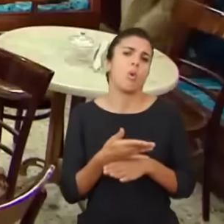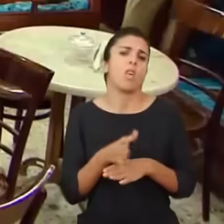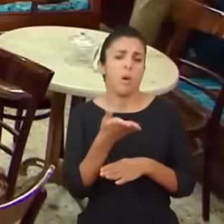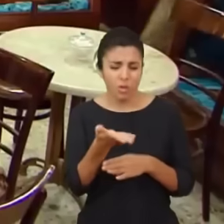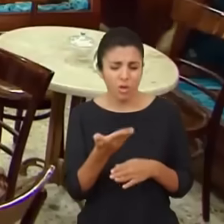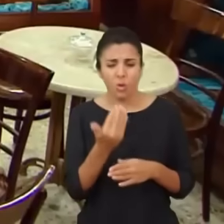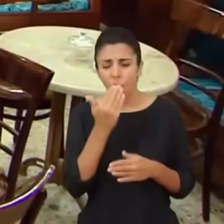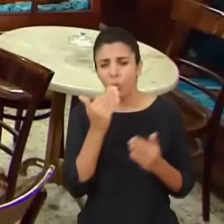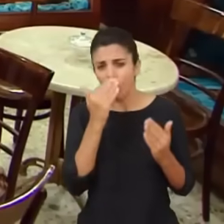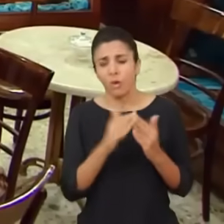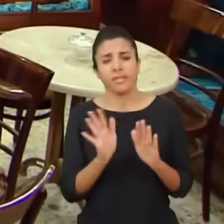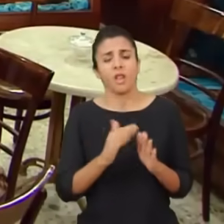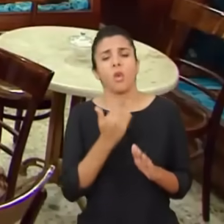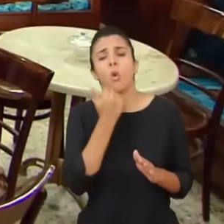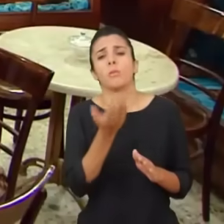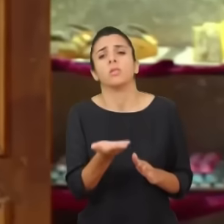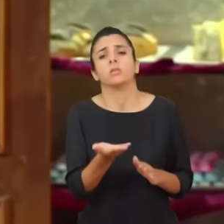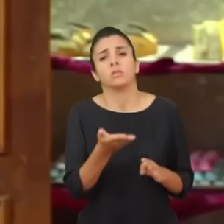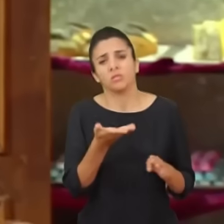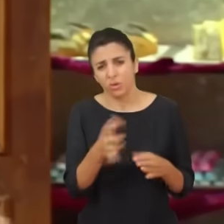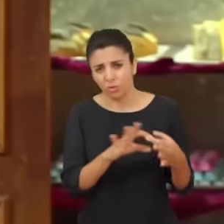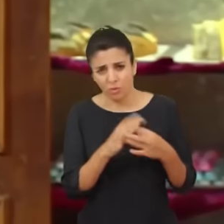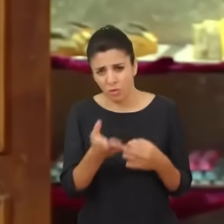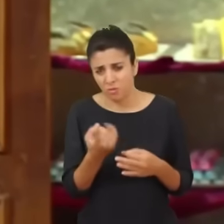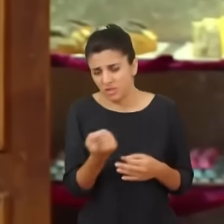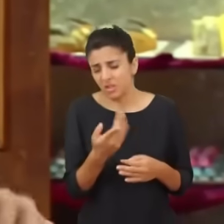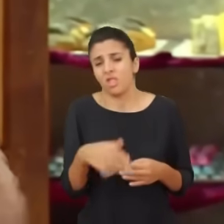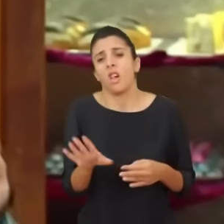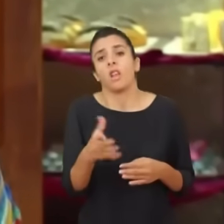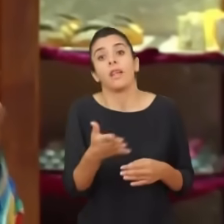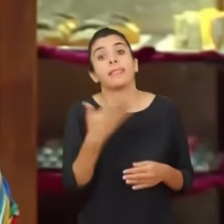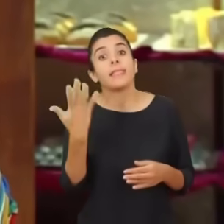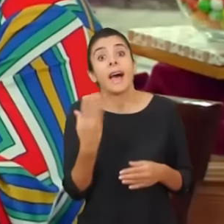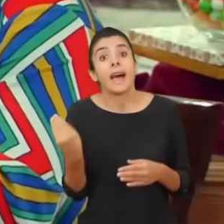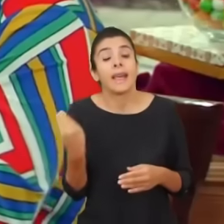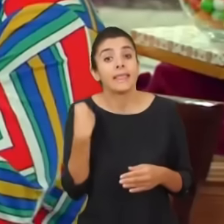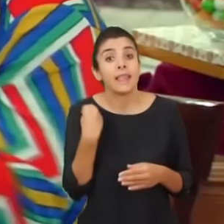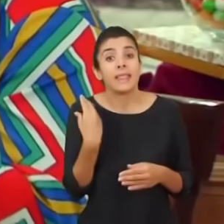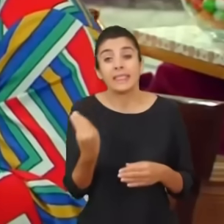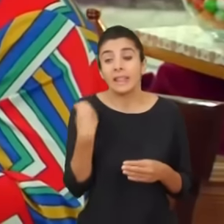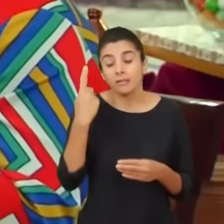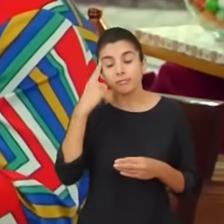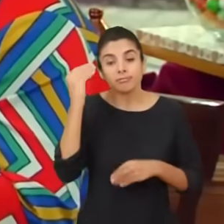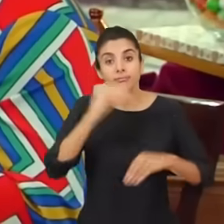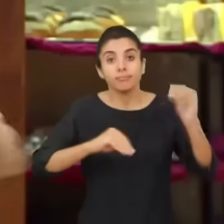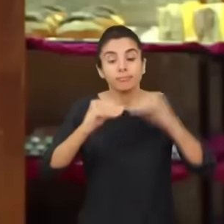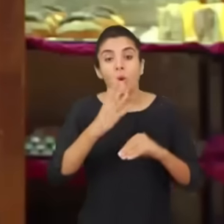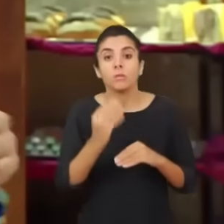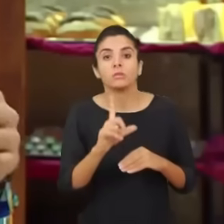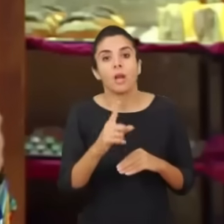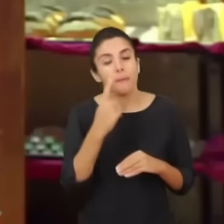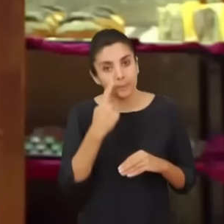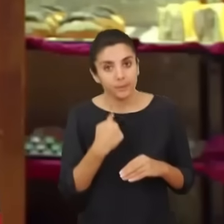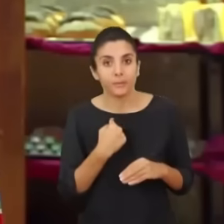Böyle mani mi? Bak. Ya Çakatoy bunlar ne ya? Bunlar bir şey değil ya. Daha yeni. Yepyeni maniler olması lazım. Bak